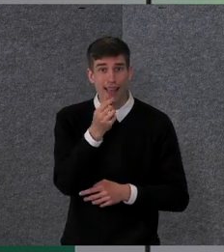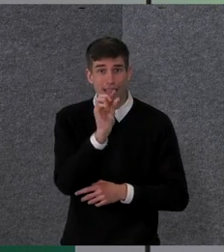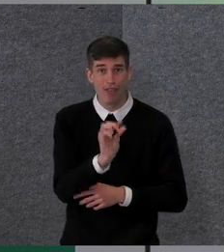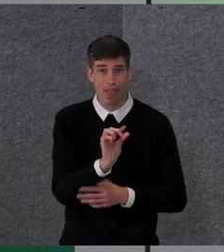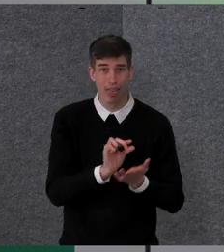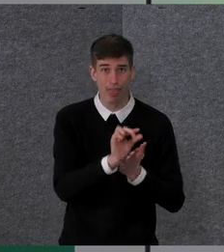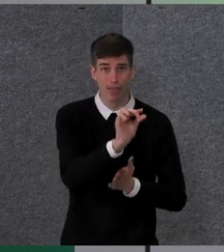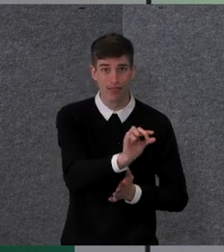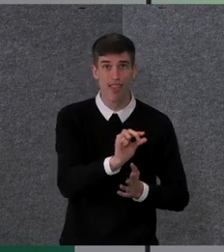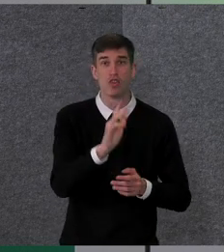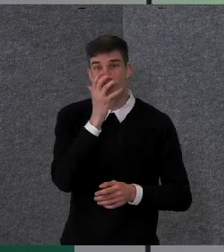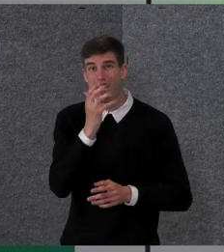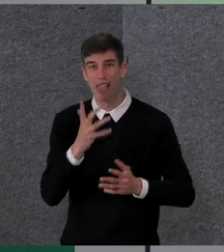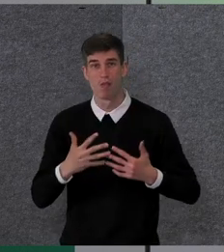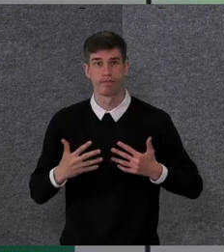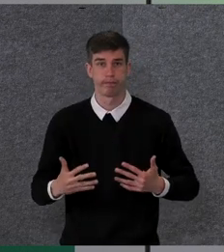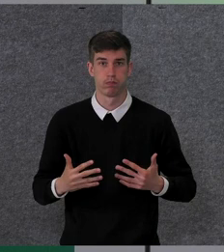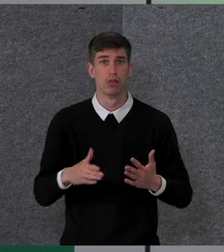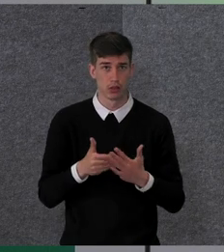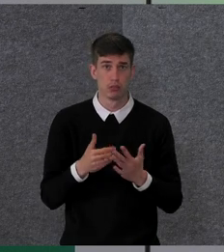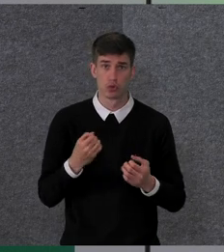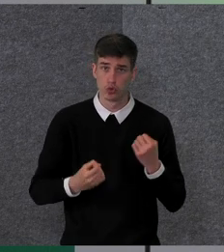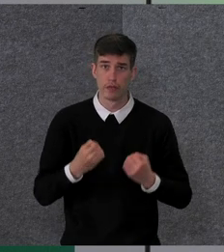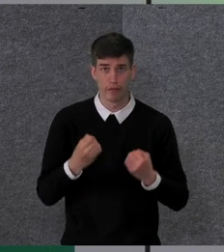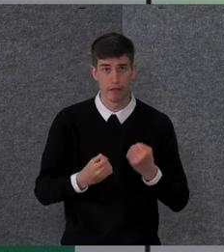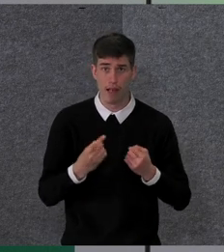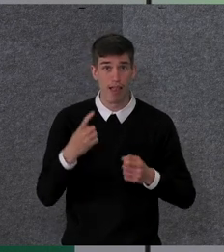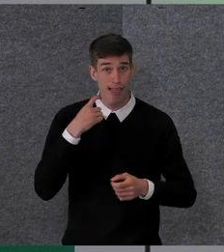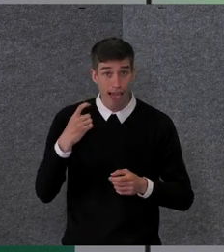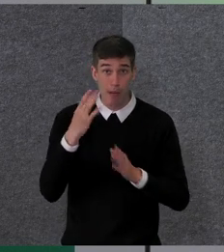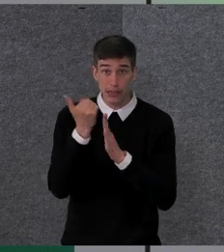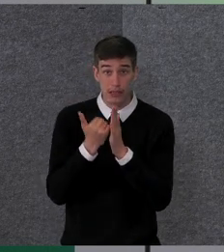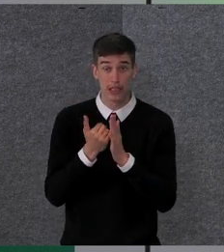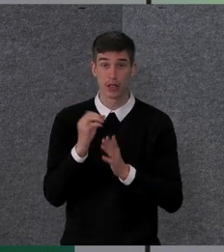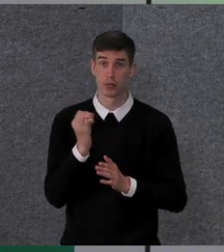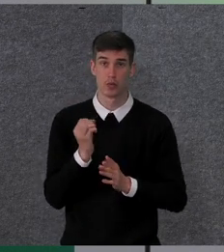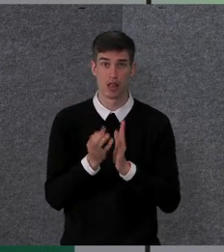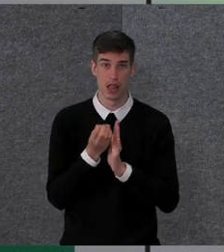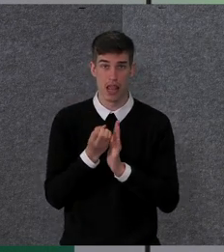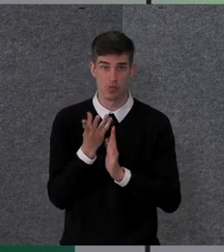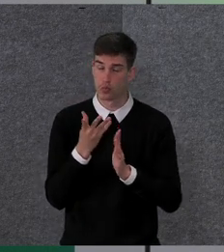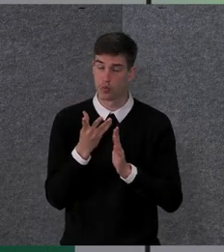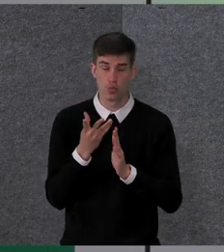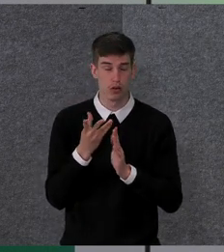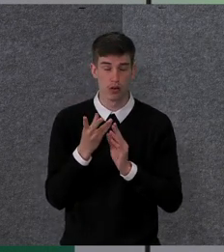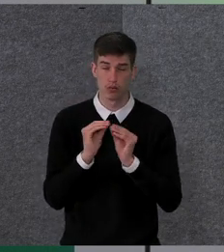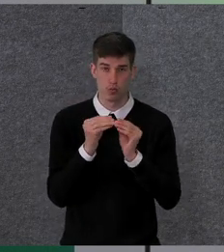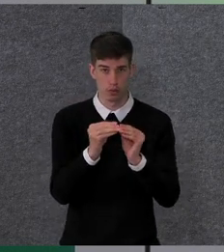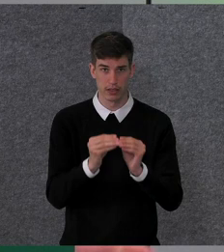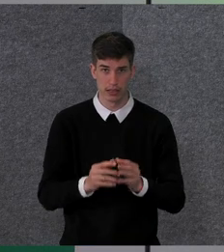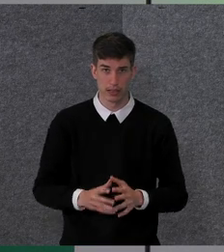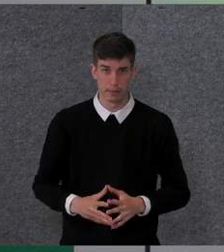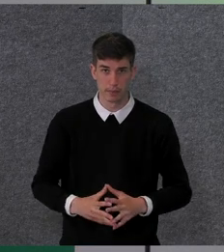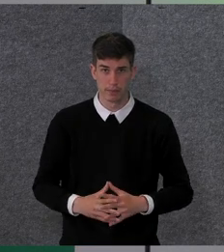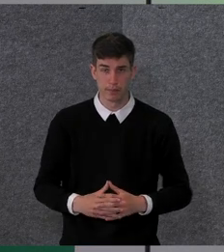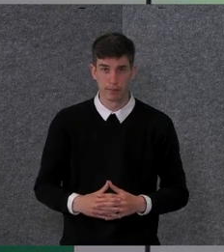weil die Schweine zu fett geworden sind. Also das sind Abhängigkeiten, die sehr komplexer Natur sind und die erfordern einen, ja,